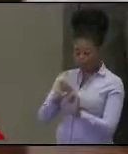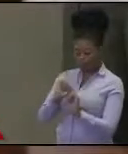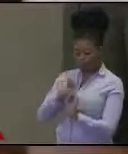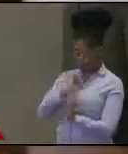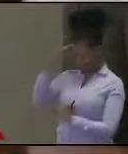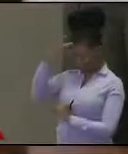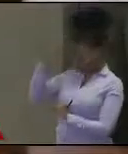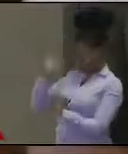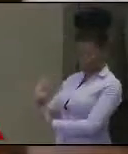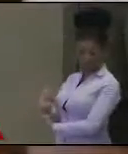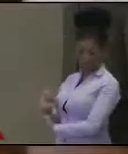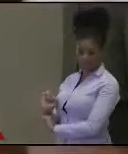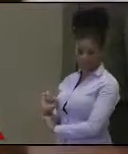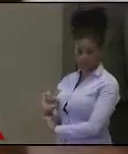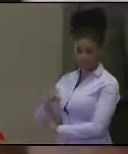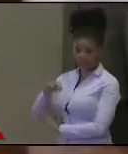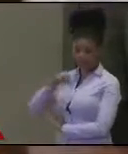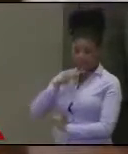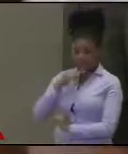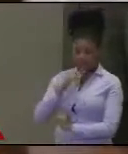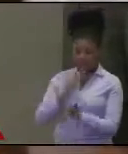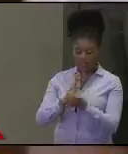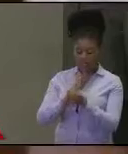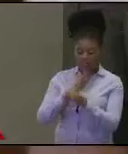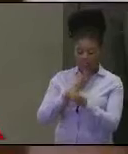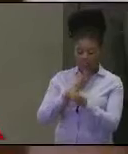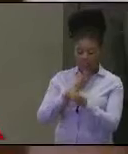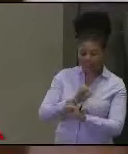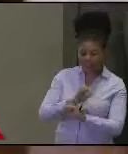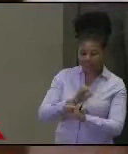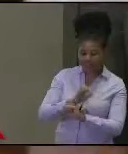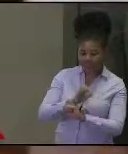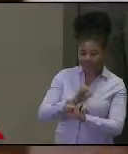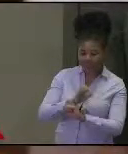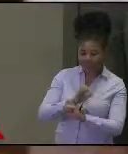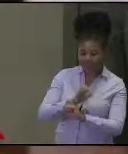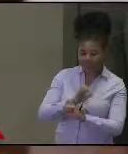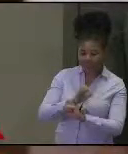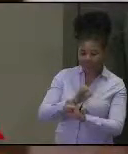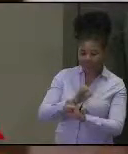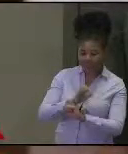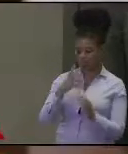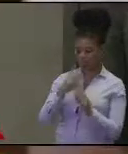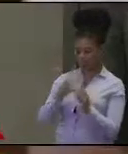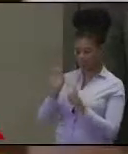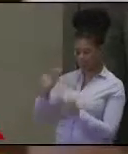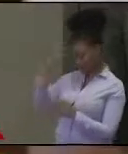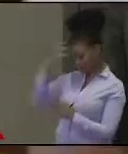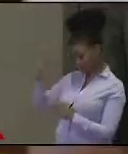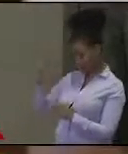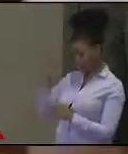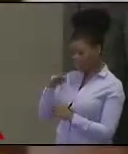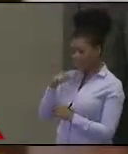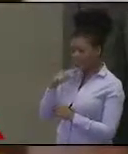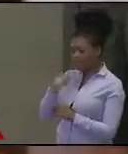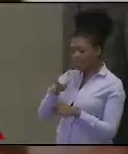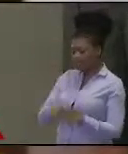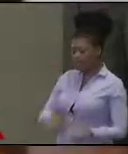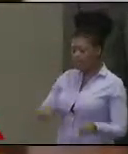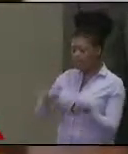wangokankosi intsimi yakokwenu imokolo yakokwenu yeyakokwenu ayokankosi le nto ye-land